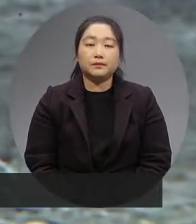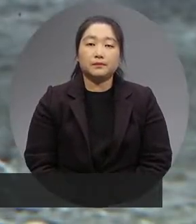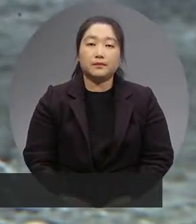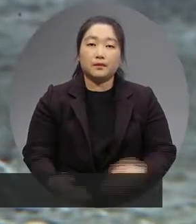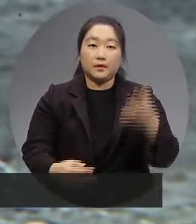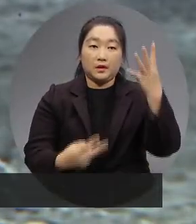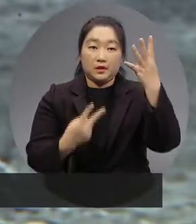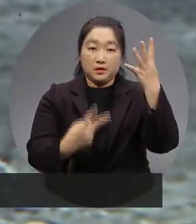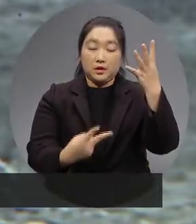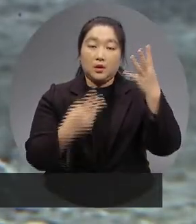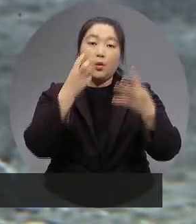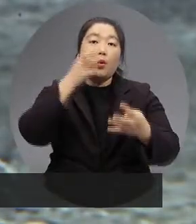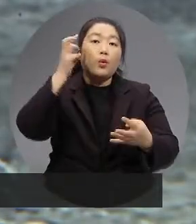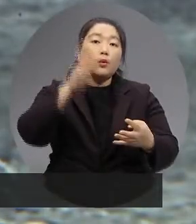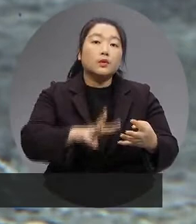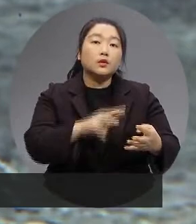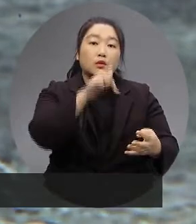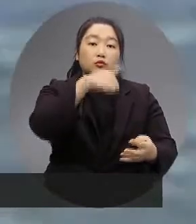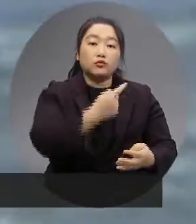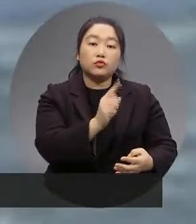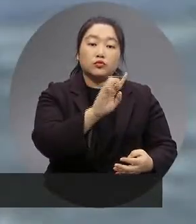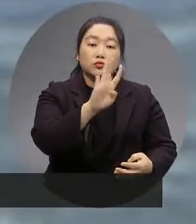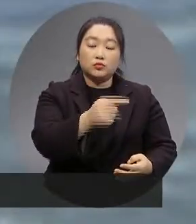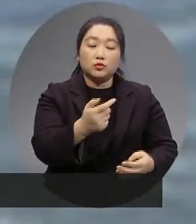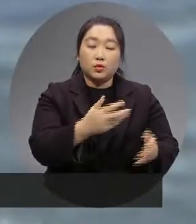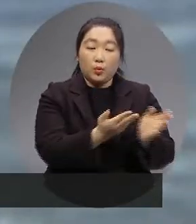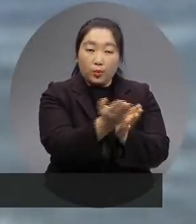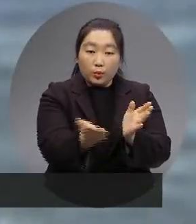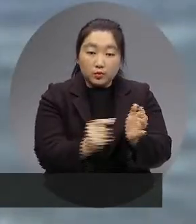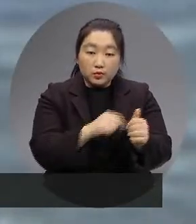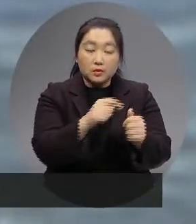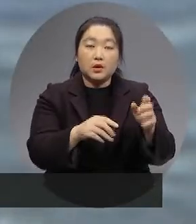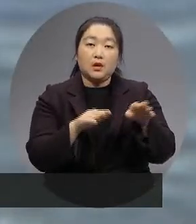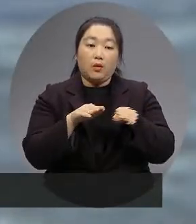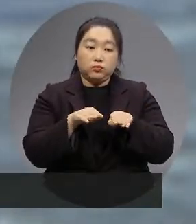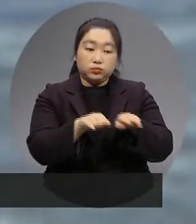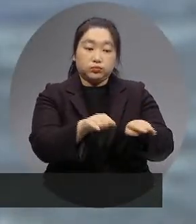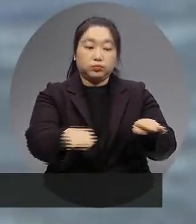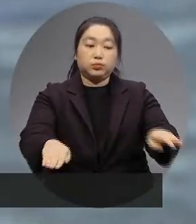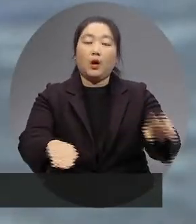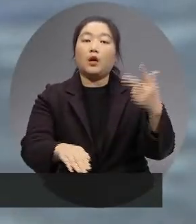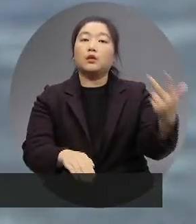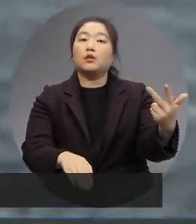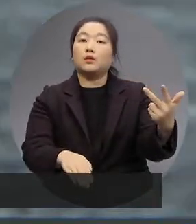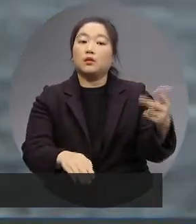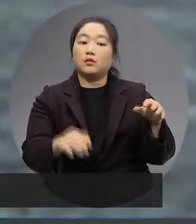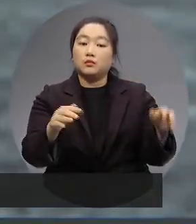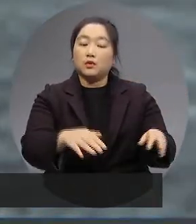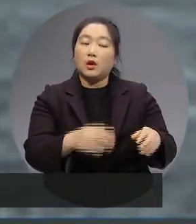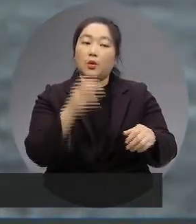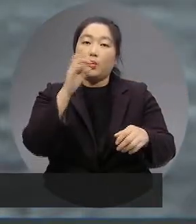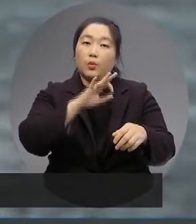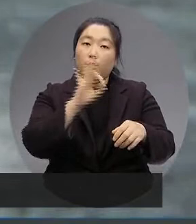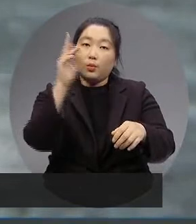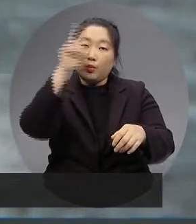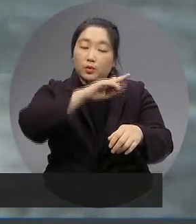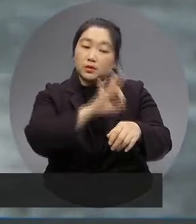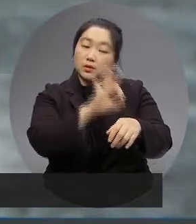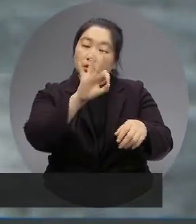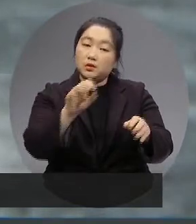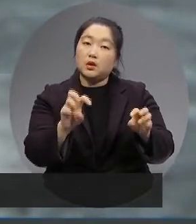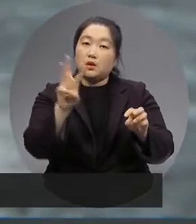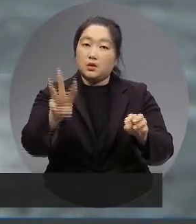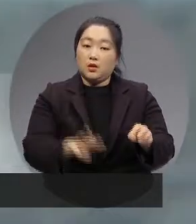지난 2일 옥천군 군북면, 대청호변에 차량 67대가 모여 있습니다. 오전 10시 남짓 차량 석대,